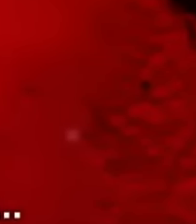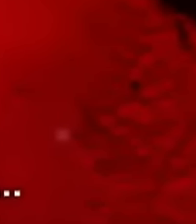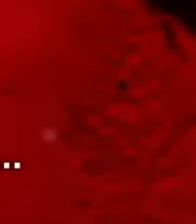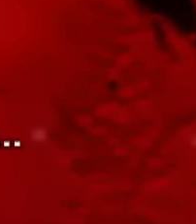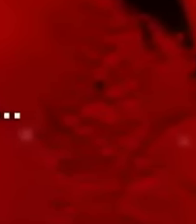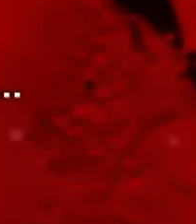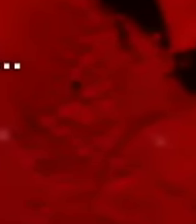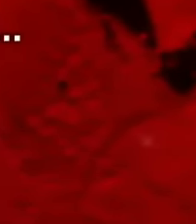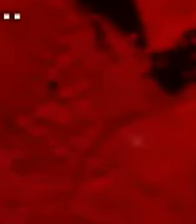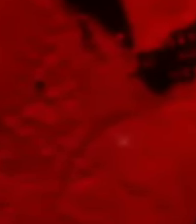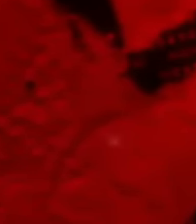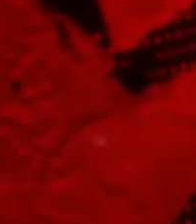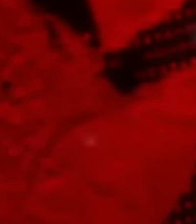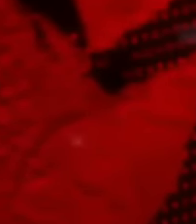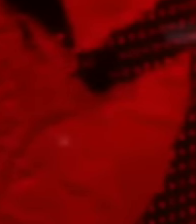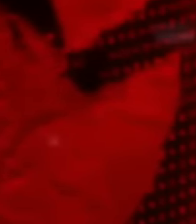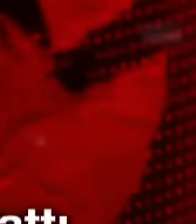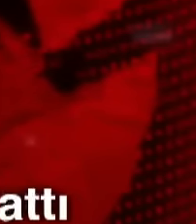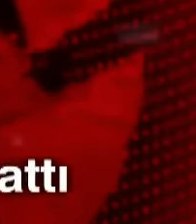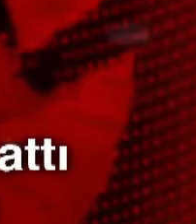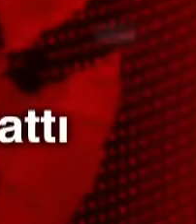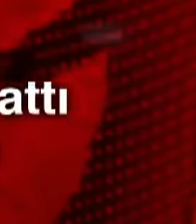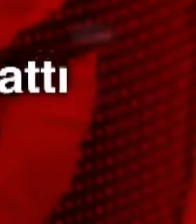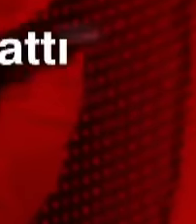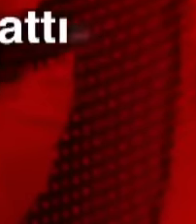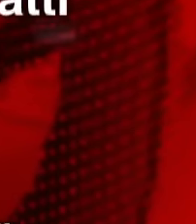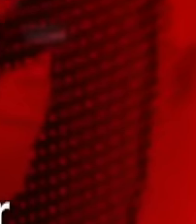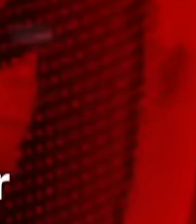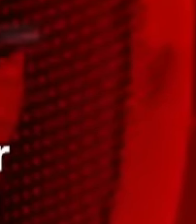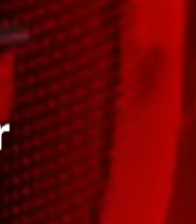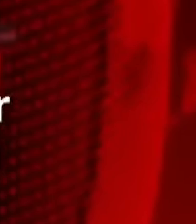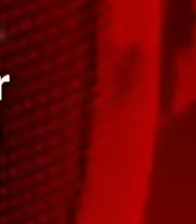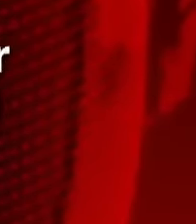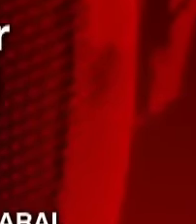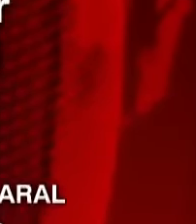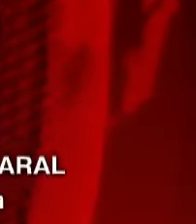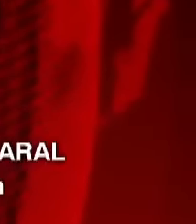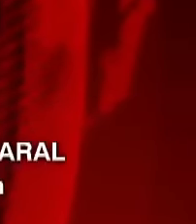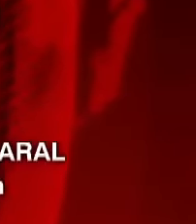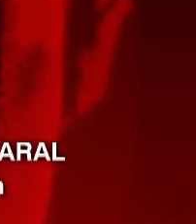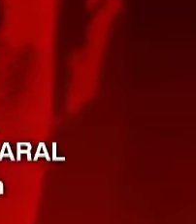Bir başkadır benim memleketim. Lay lay lay.